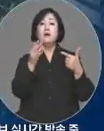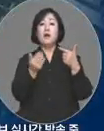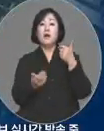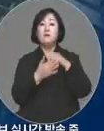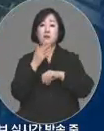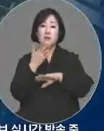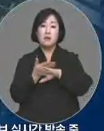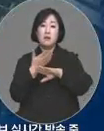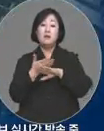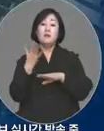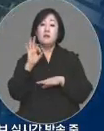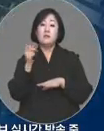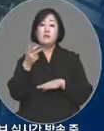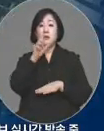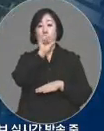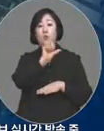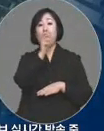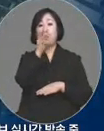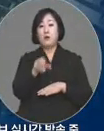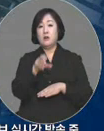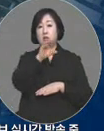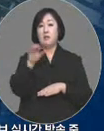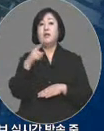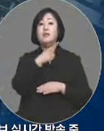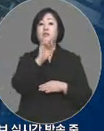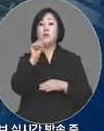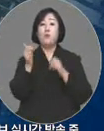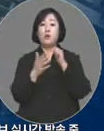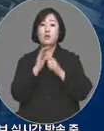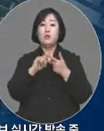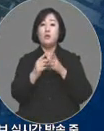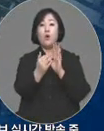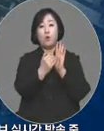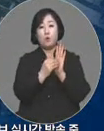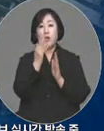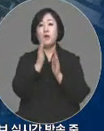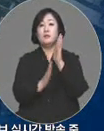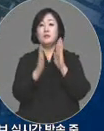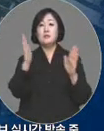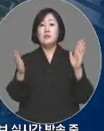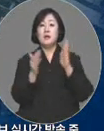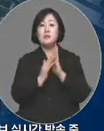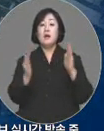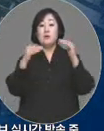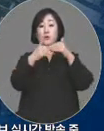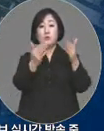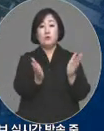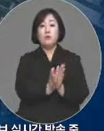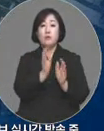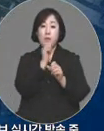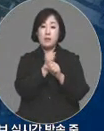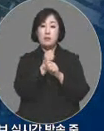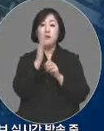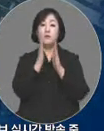다수안은 여천 오거리 주변 1.5km를 따라 공해 차단 구릉을 조성해 녹지